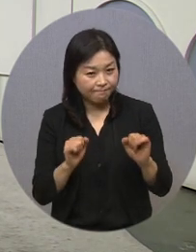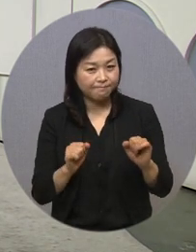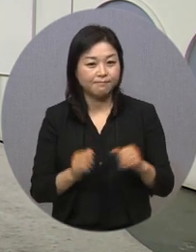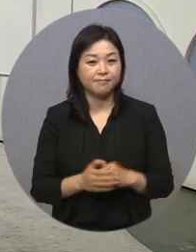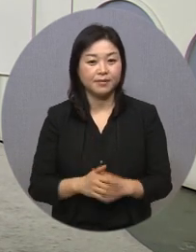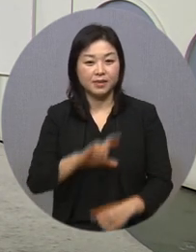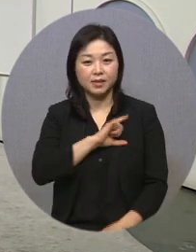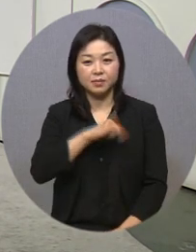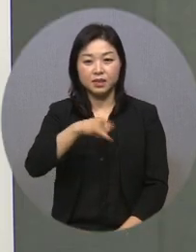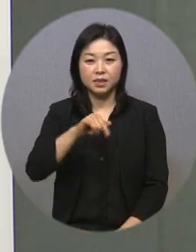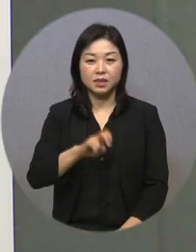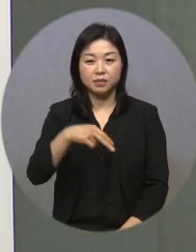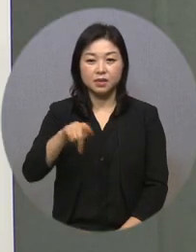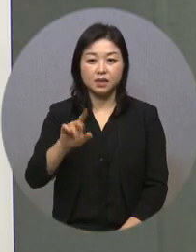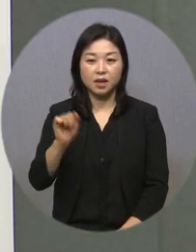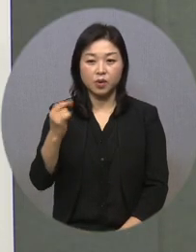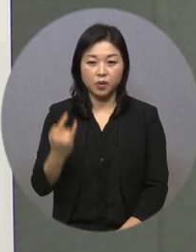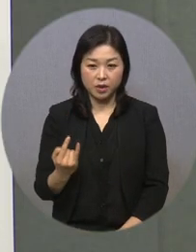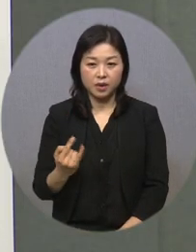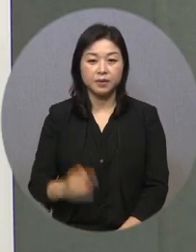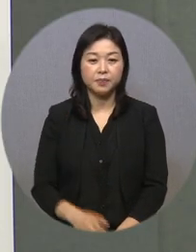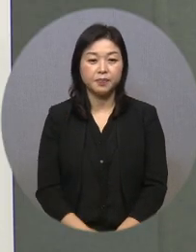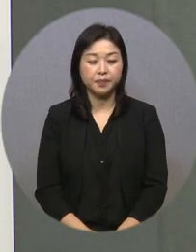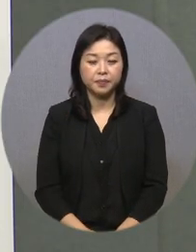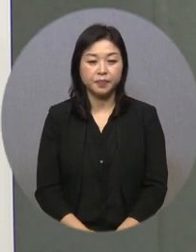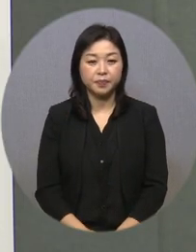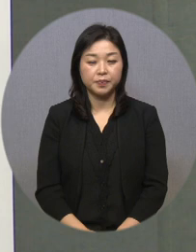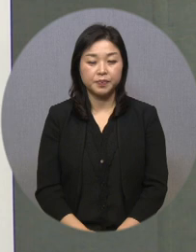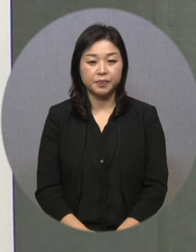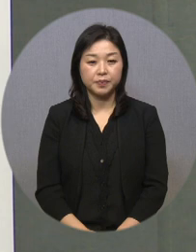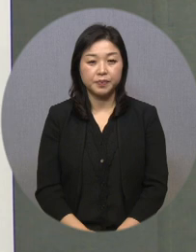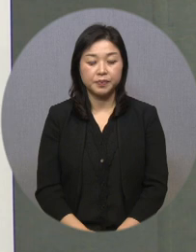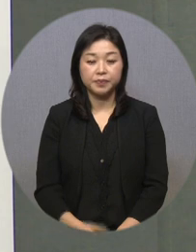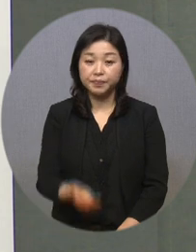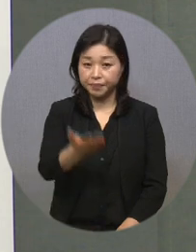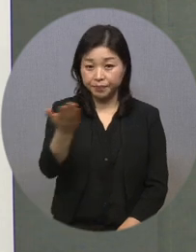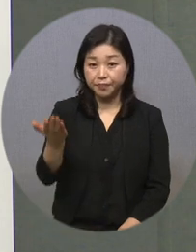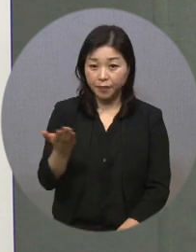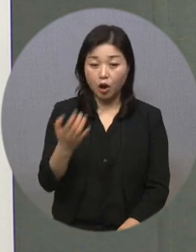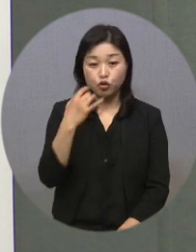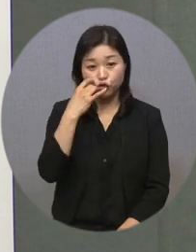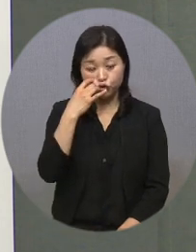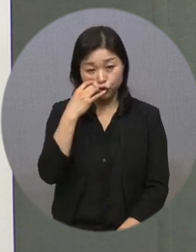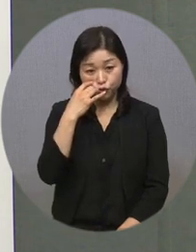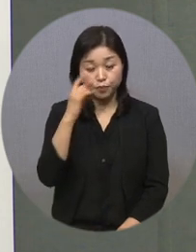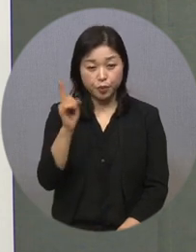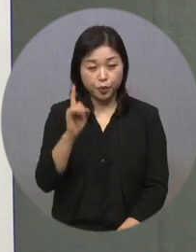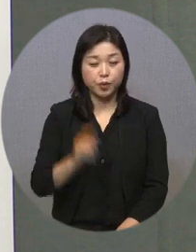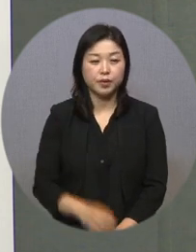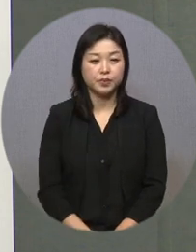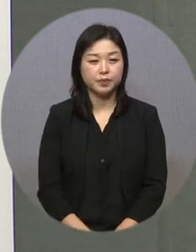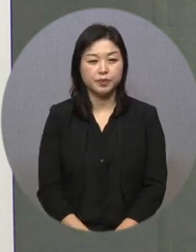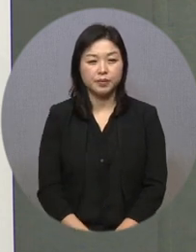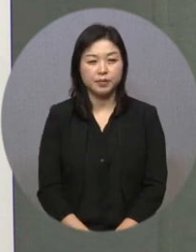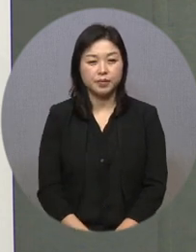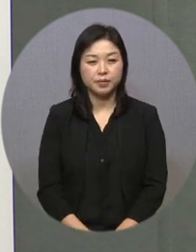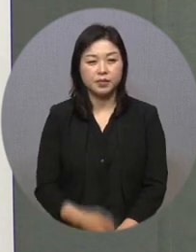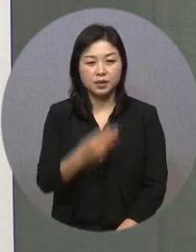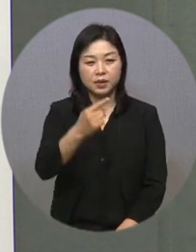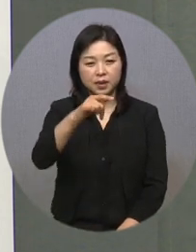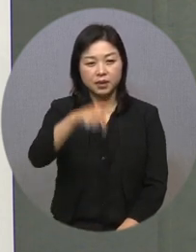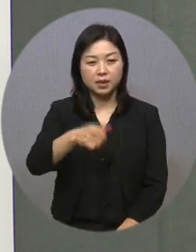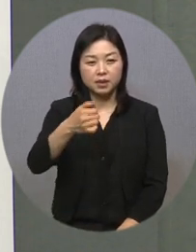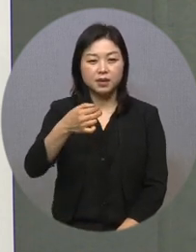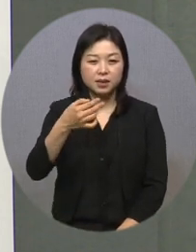김상회입니다. 네. 우선 그 이 시청자 여러분들께서 궁금해하는 것은